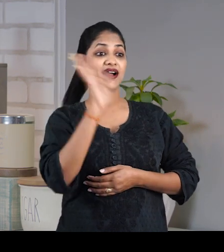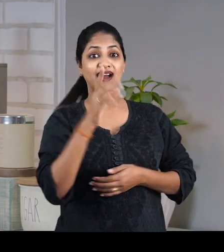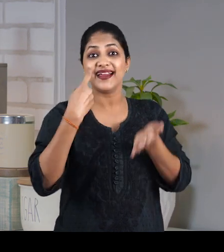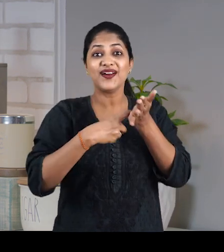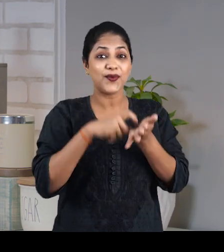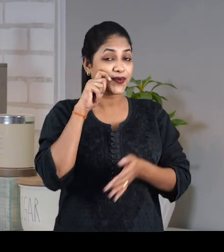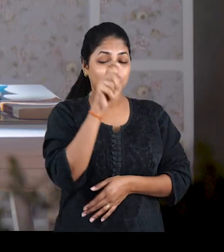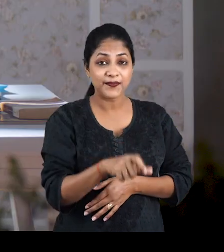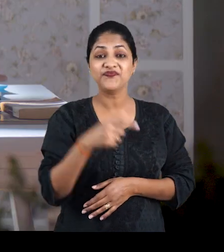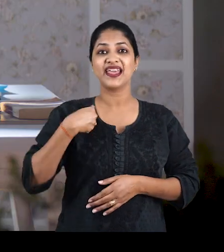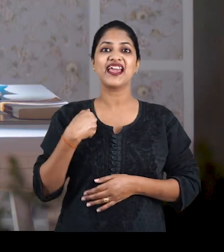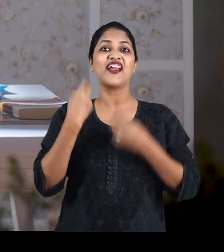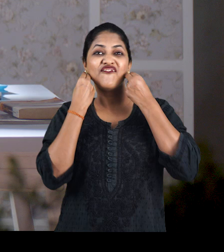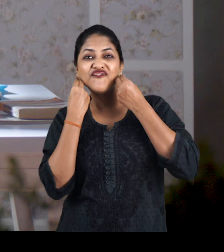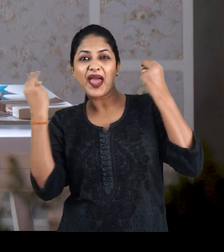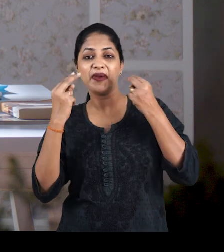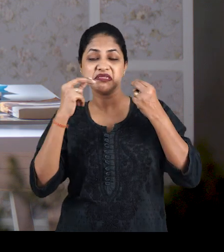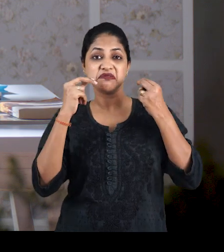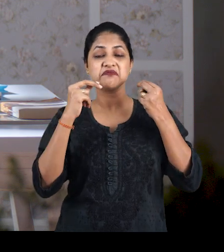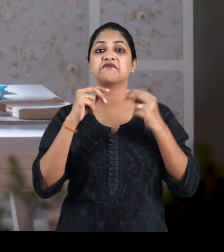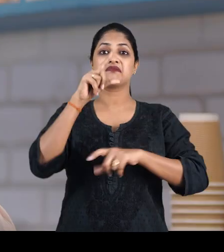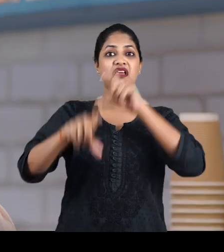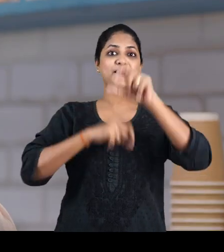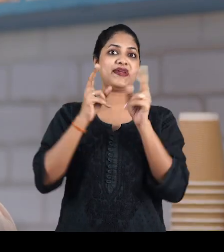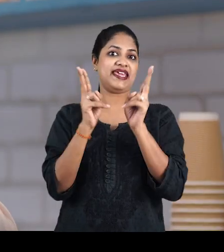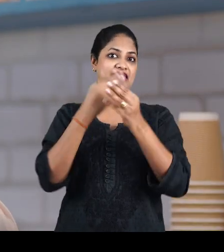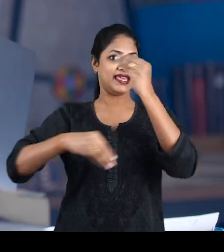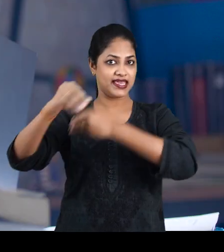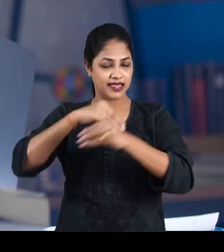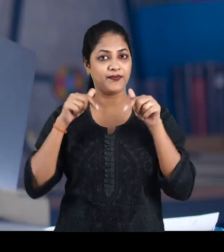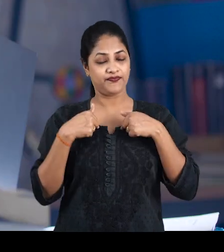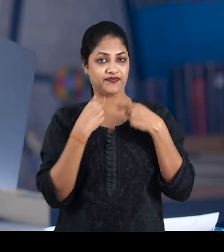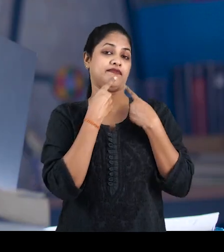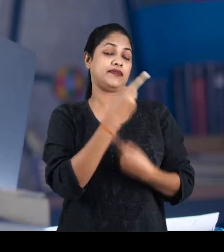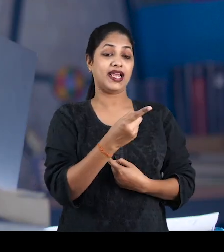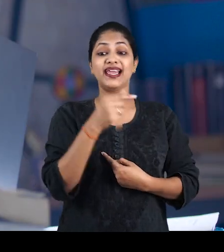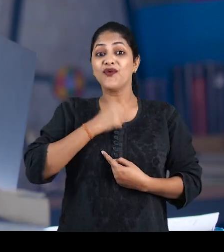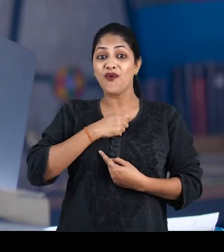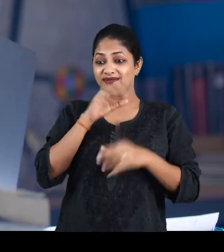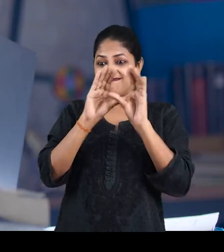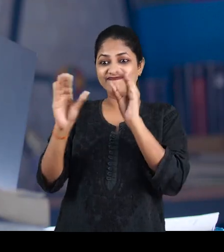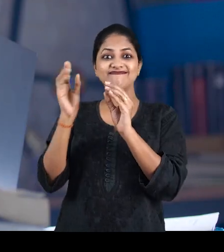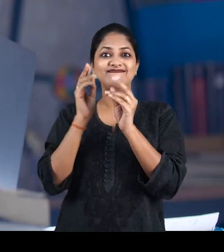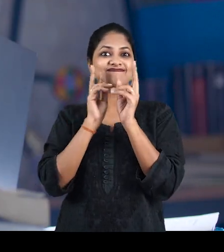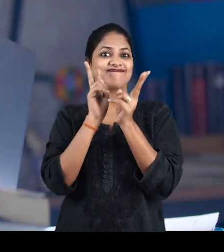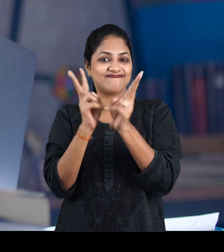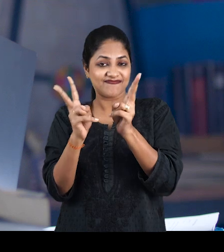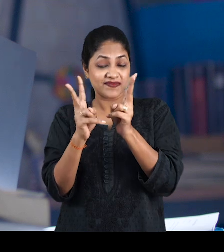હેલો, હાય રાહુલ. હું દેશના જાણીતા એક્સચેન્જમાંથી બોલી રહ્યો છું. અમારા એક્સચેન્જ પર ટ્રેડિંગ કરનાર તમારા જેવા રોકાણકારો